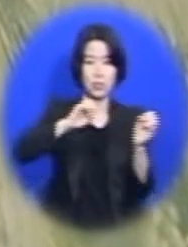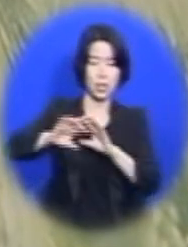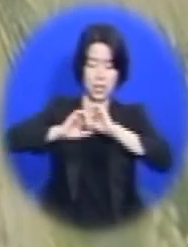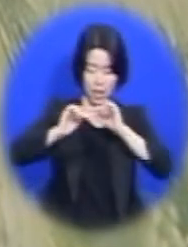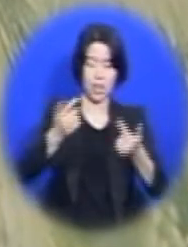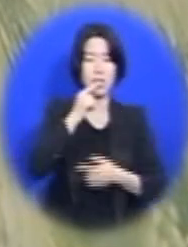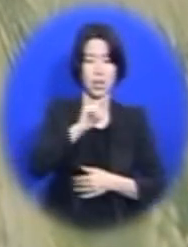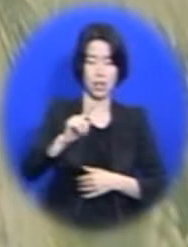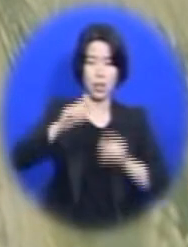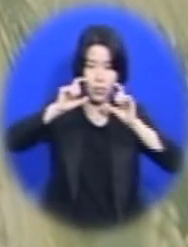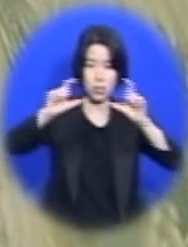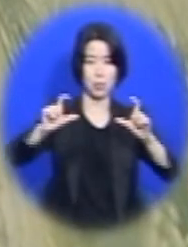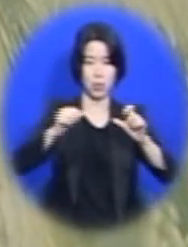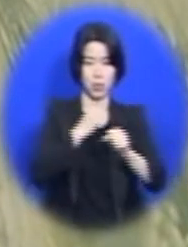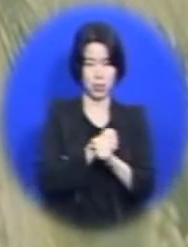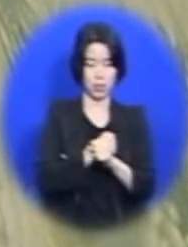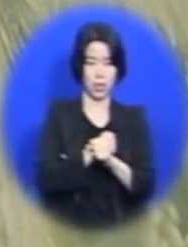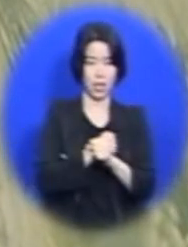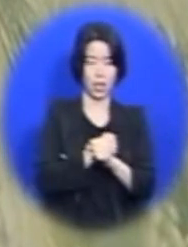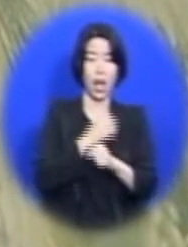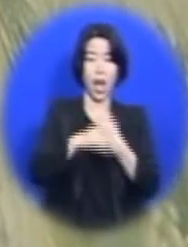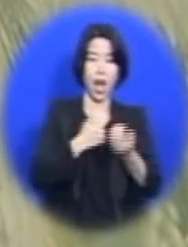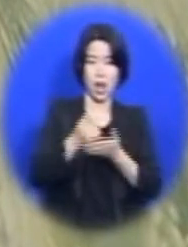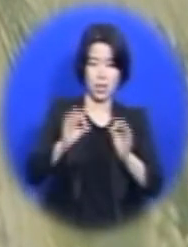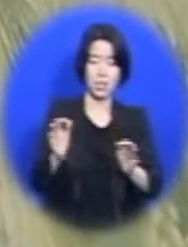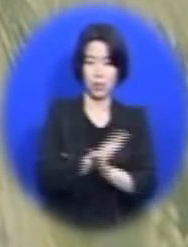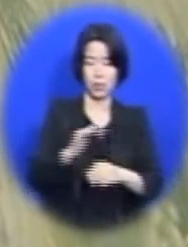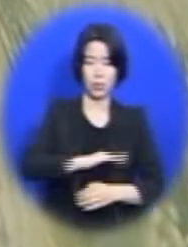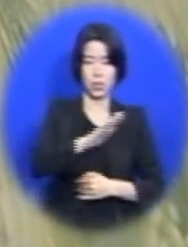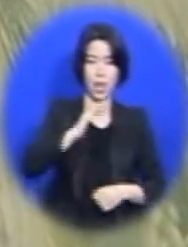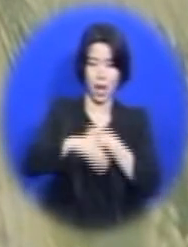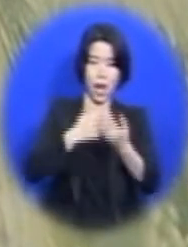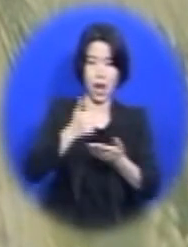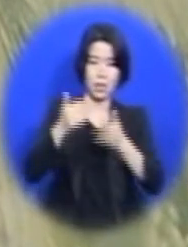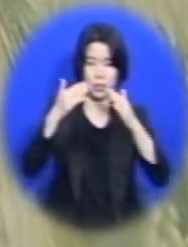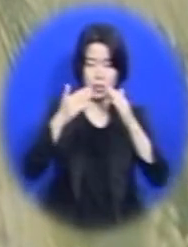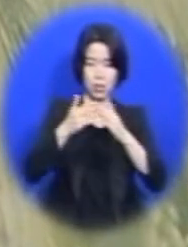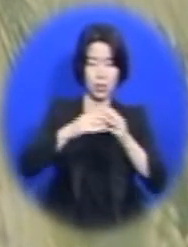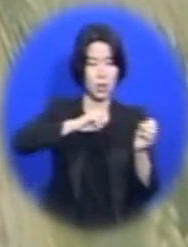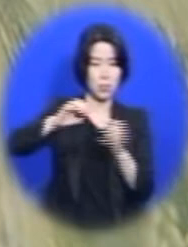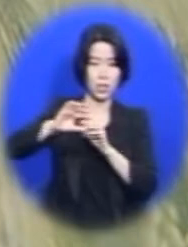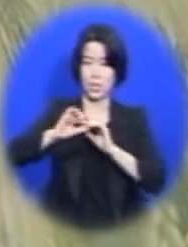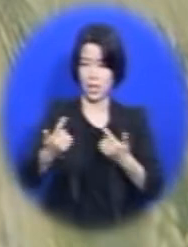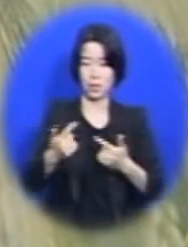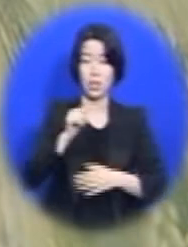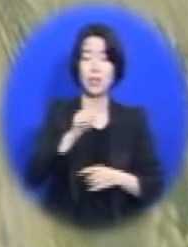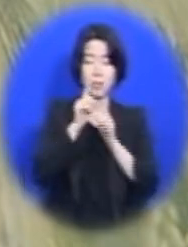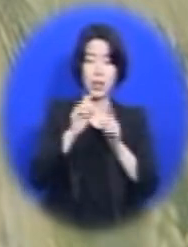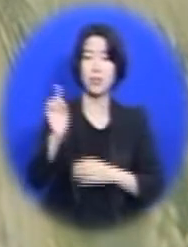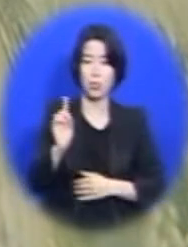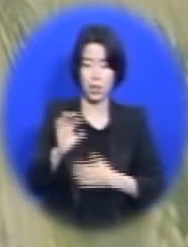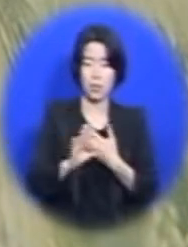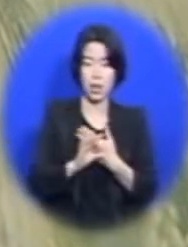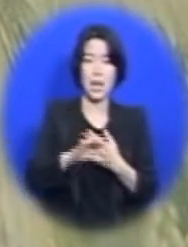아니하리라 하고 선포하는 겁니다. 하나님, 이제부터는 우리가 하나님의 전을 버리지 않겠습니다. 그 말이 첫